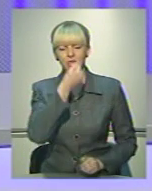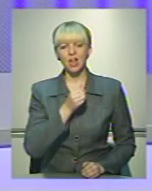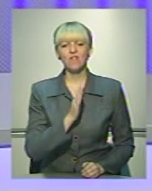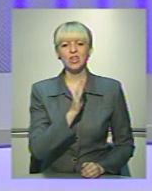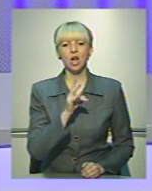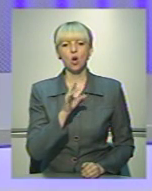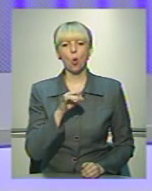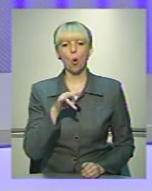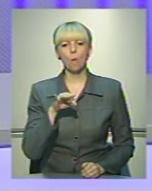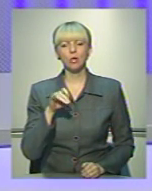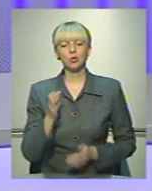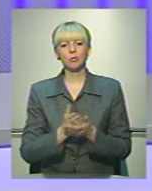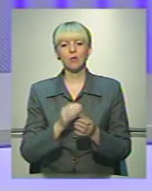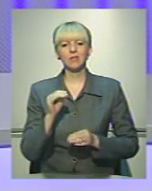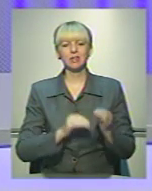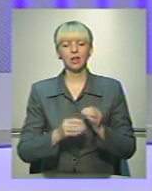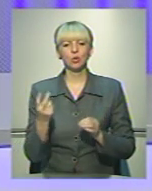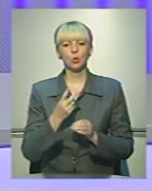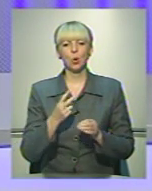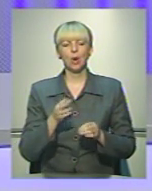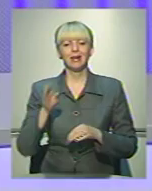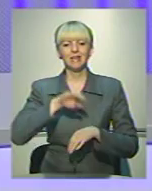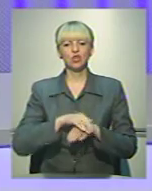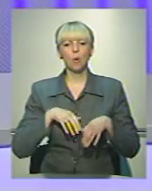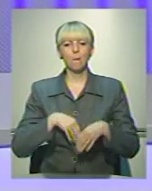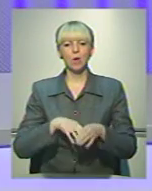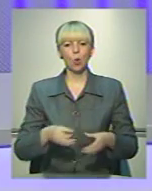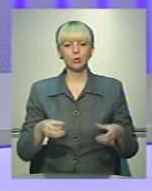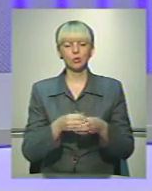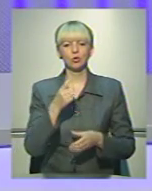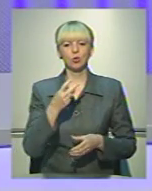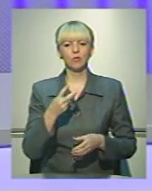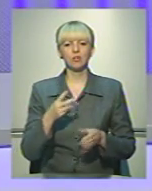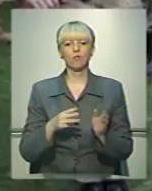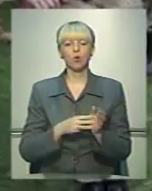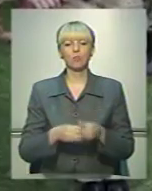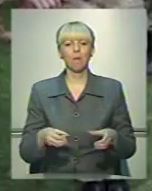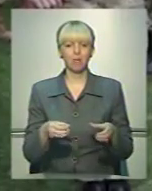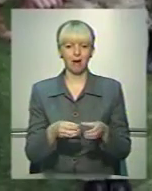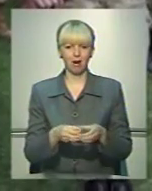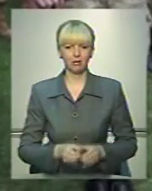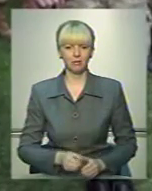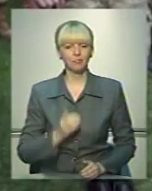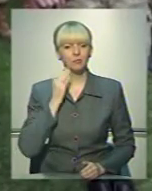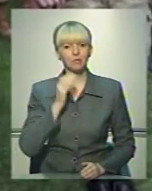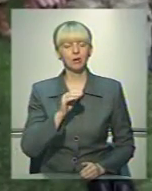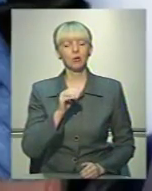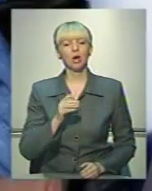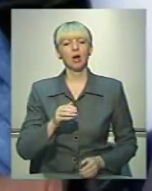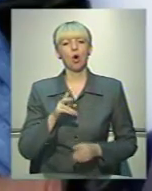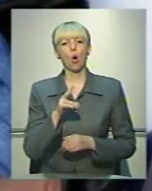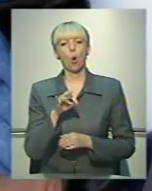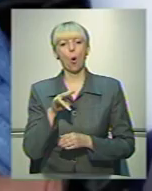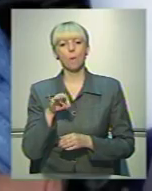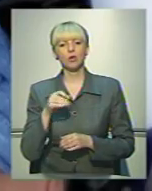Копачука, який ніс службу у складі 2-ї гірсько-піхотної роти 128-ї бригади. Буковинця Віталія